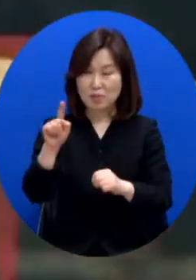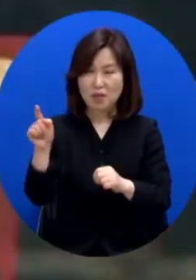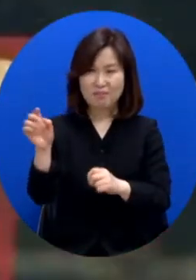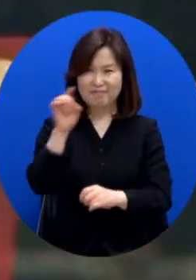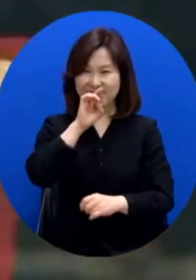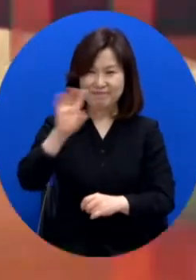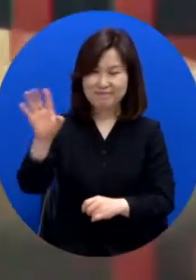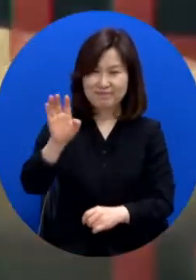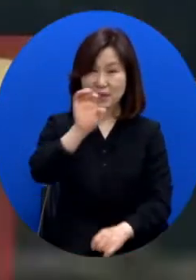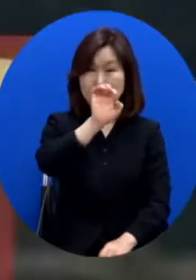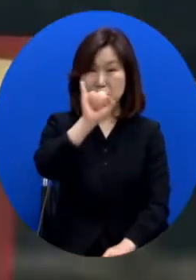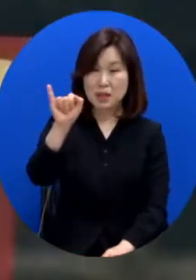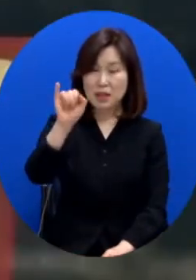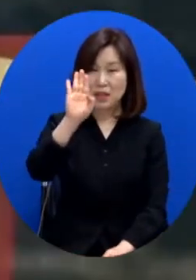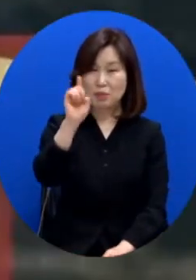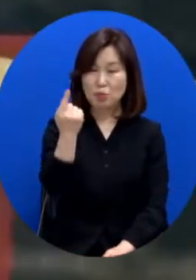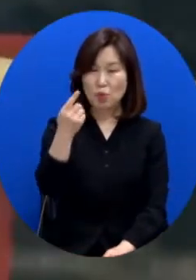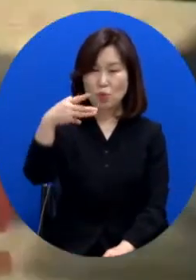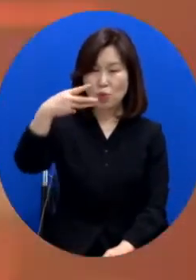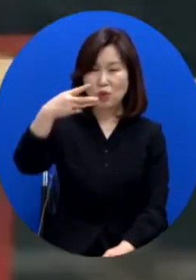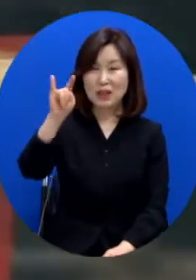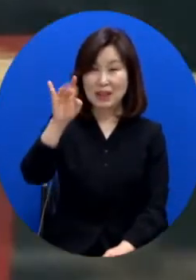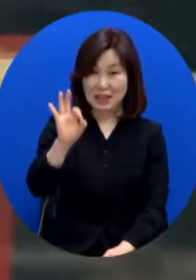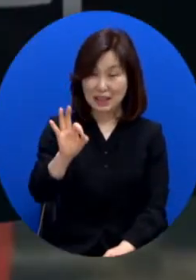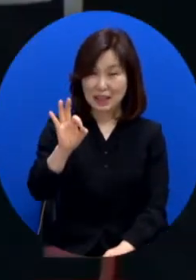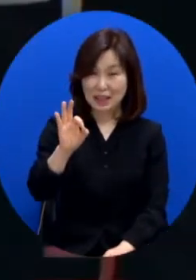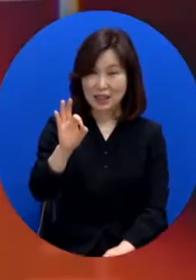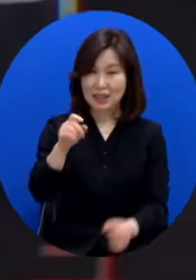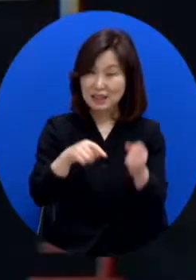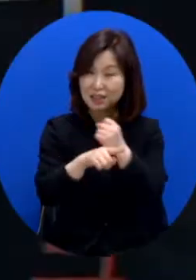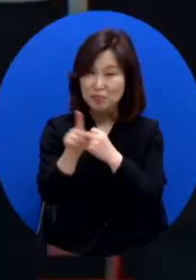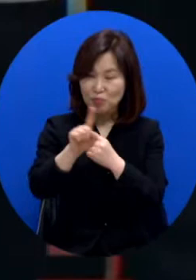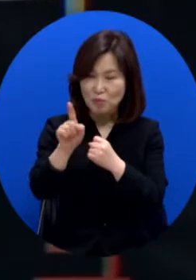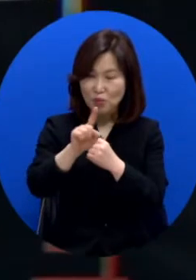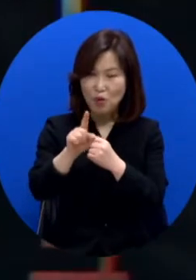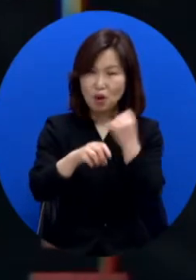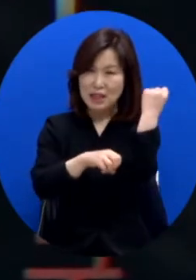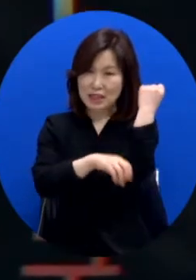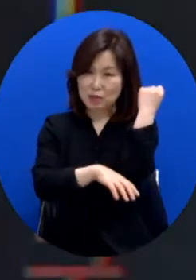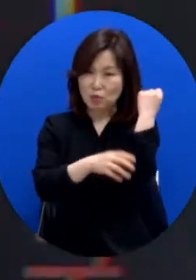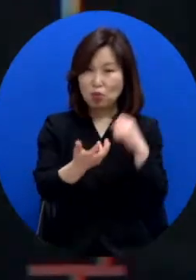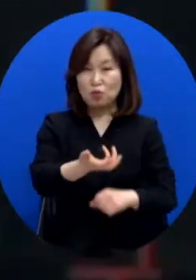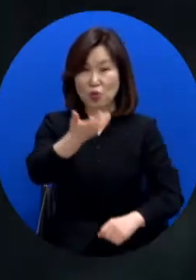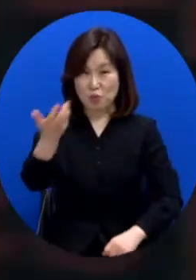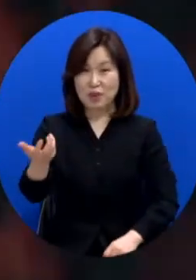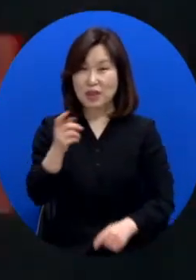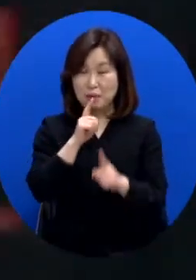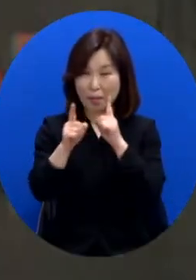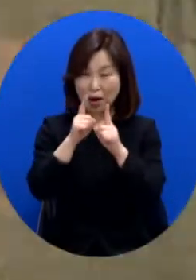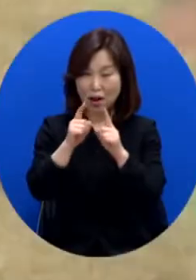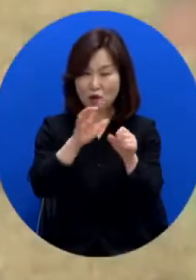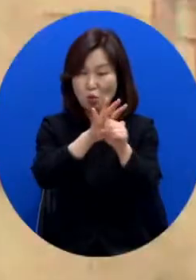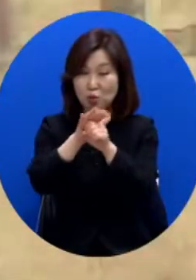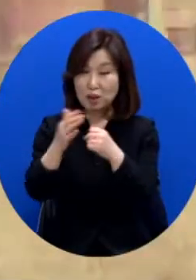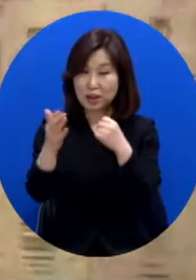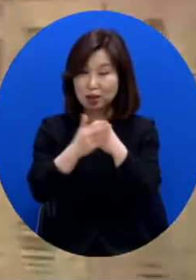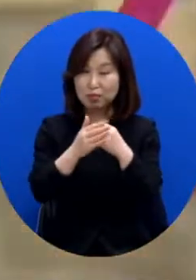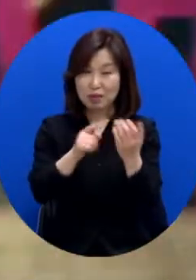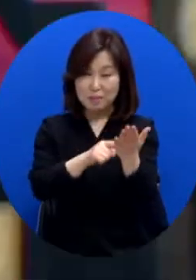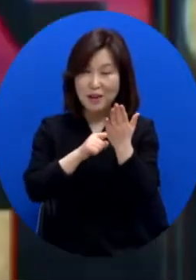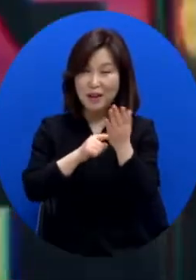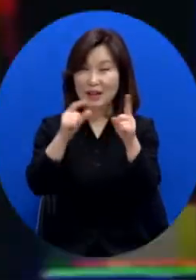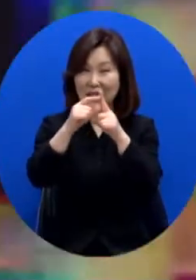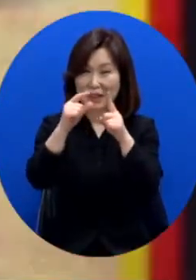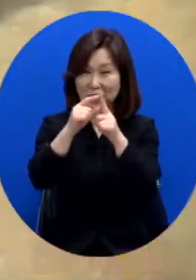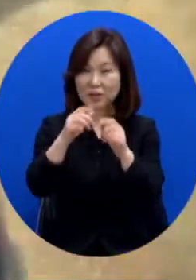거침없이 피보팅하라, 축을 옮긴다는 뜻의 피보팅은 코로나19 상황에서 주목받는 용어로 복음 한국은